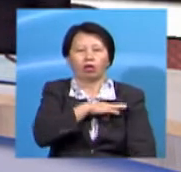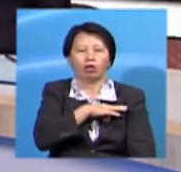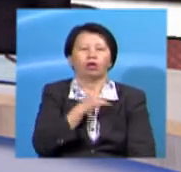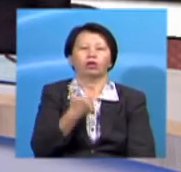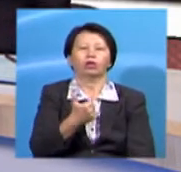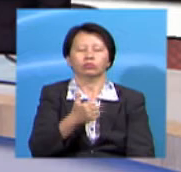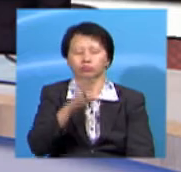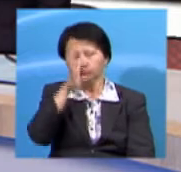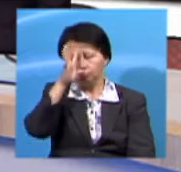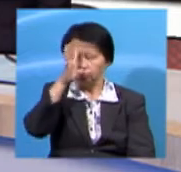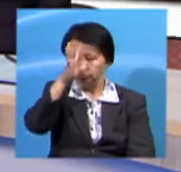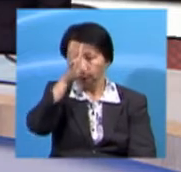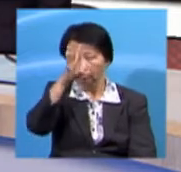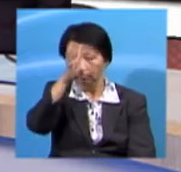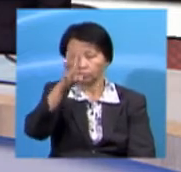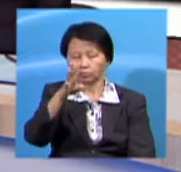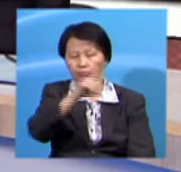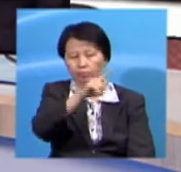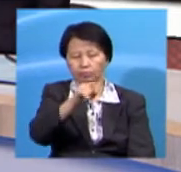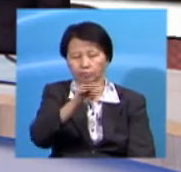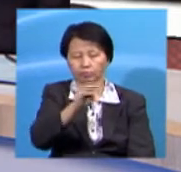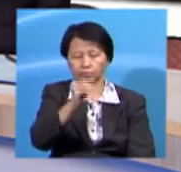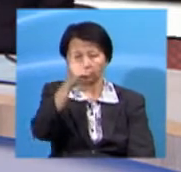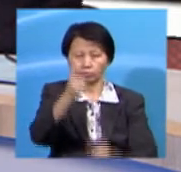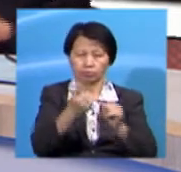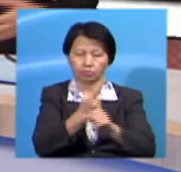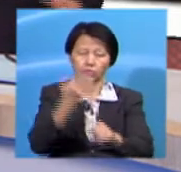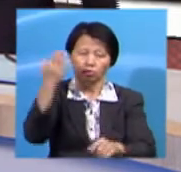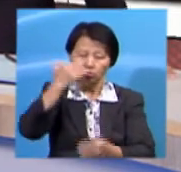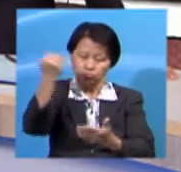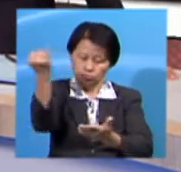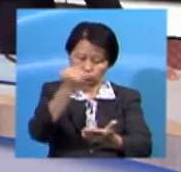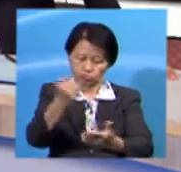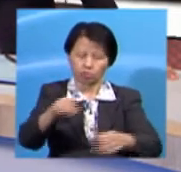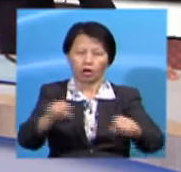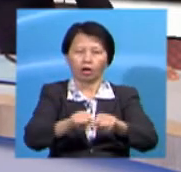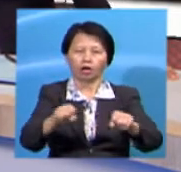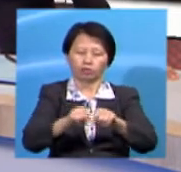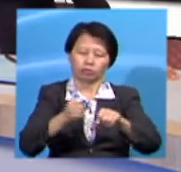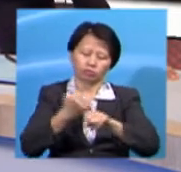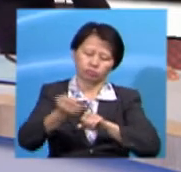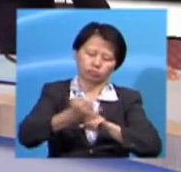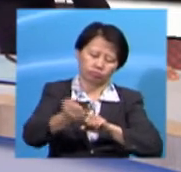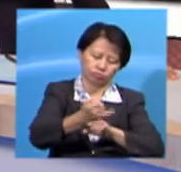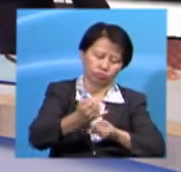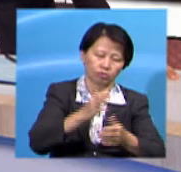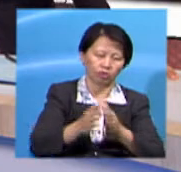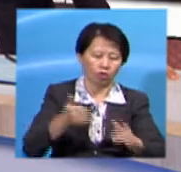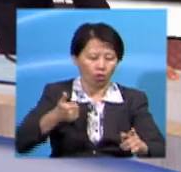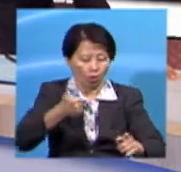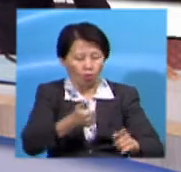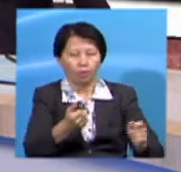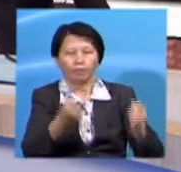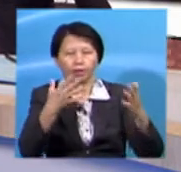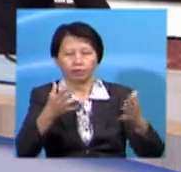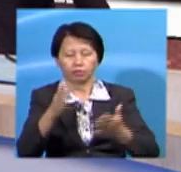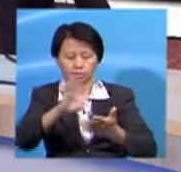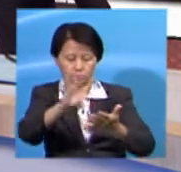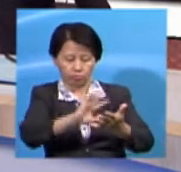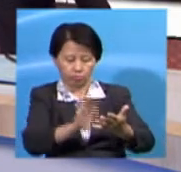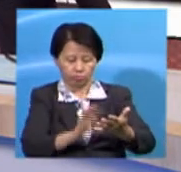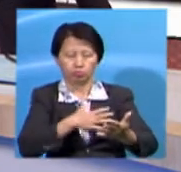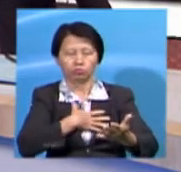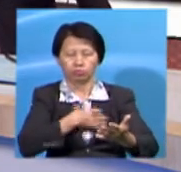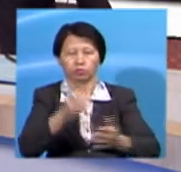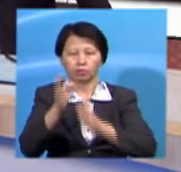lumayan. Kreativiti Zam Mahmud sejak setahun lalu menconteng kasut kanvas kini menjadi buruan ramai. Lakaran paling